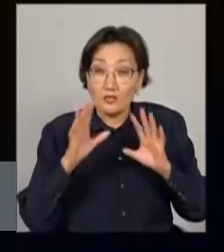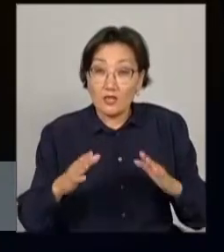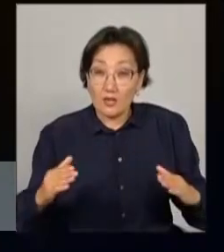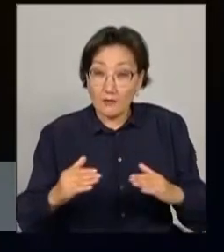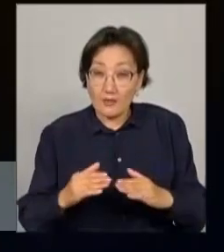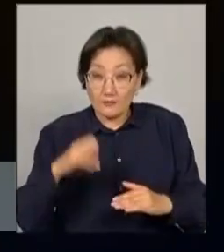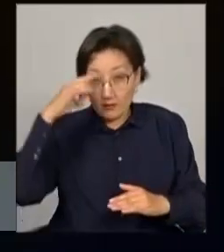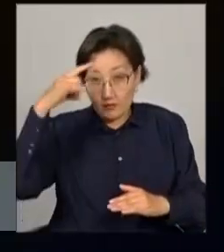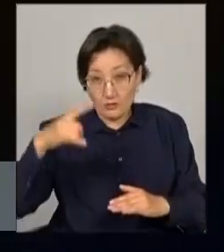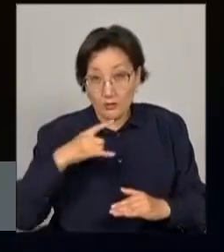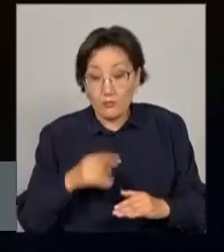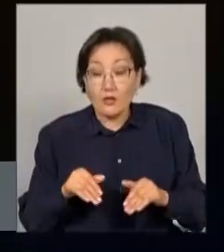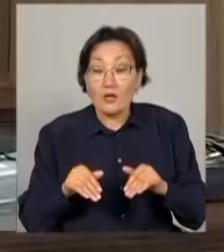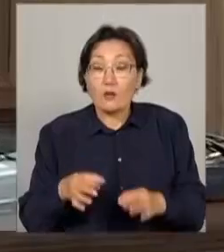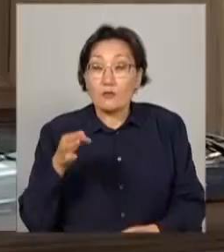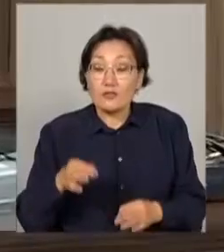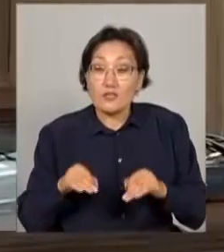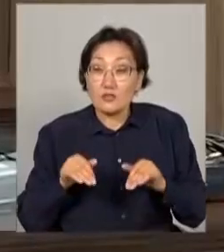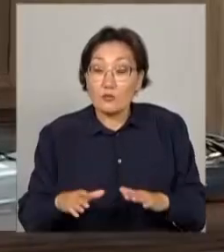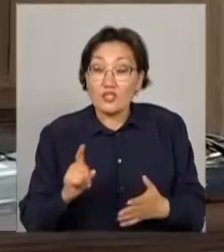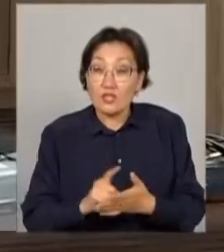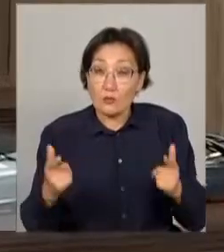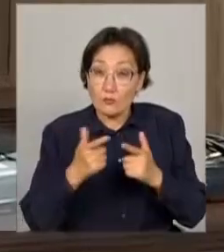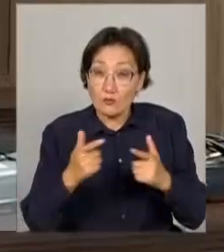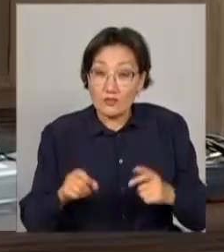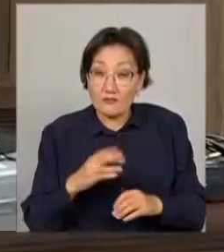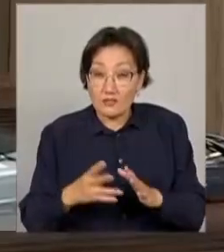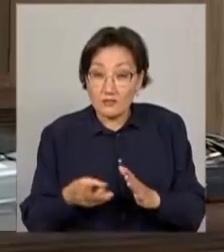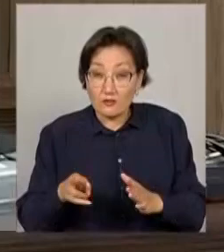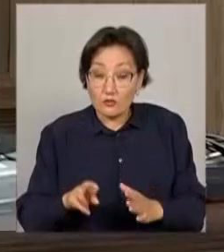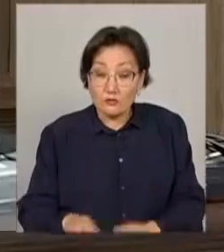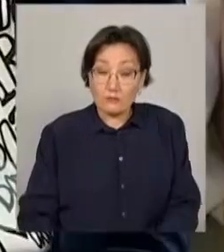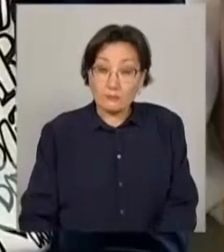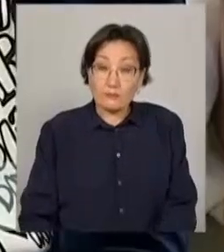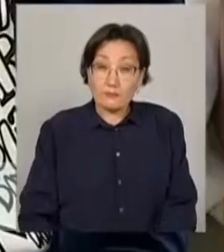Казахстана приговоров с министру должны огласить 19 июня